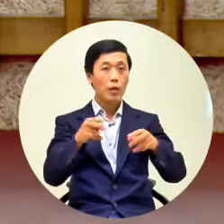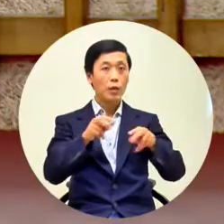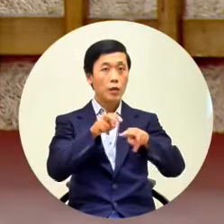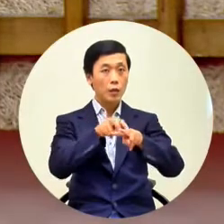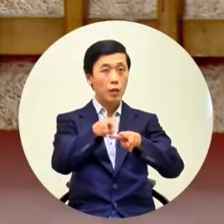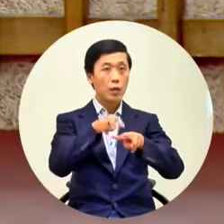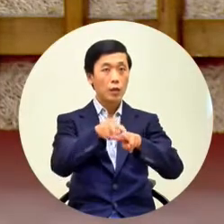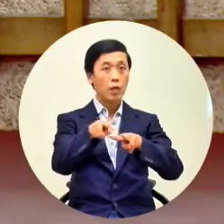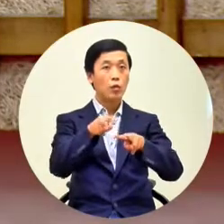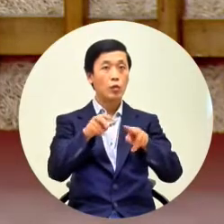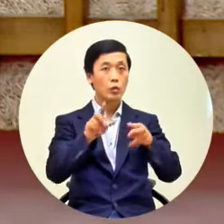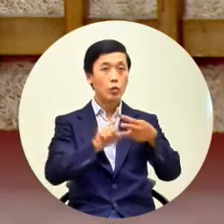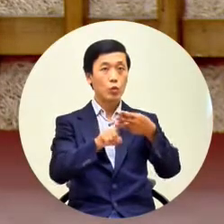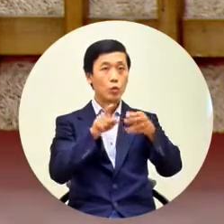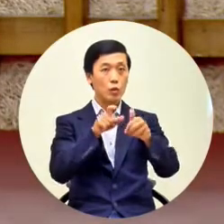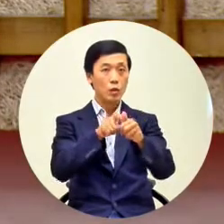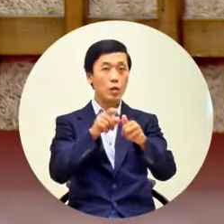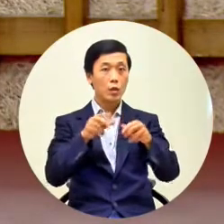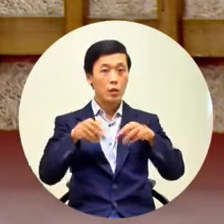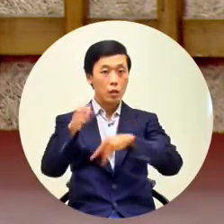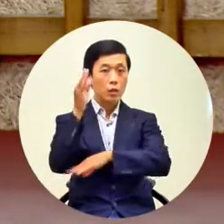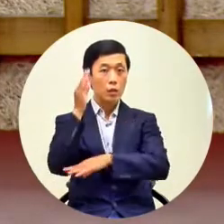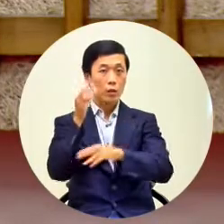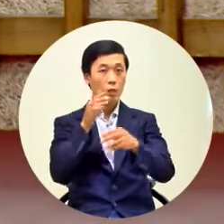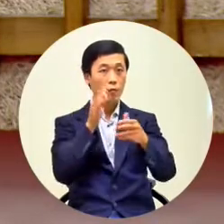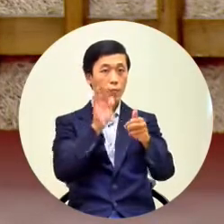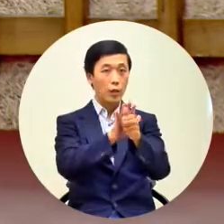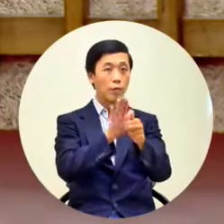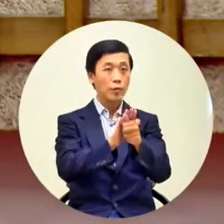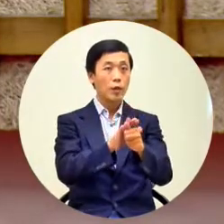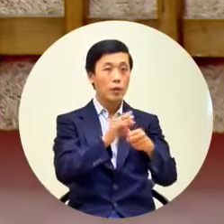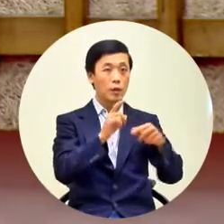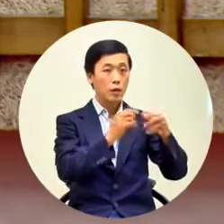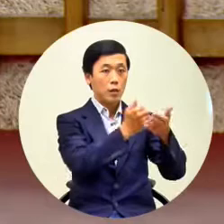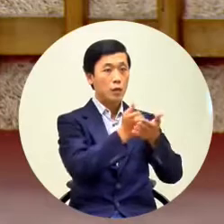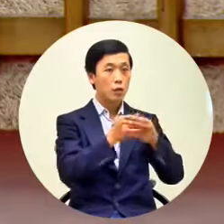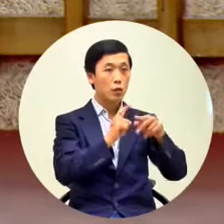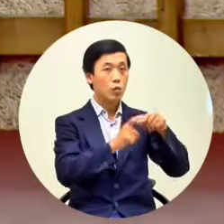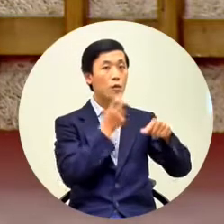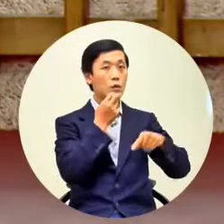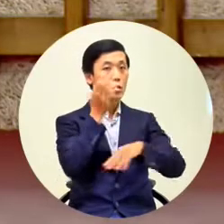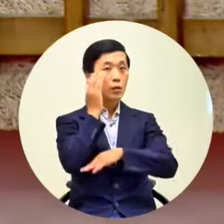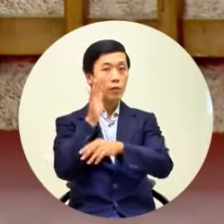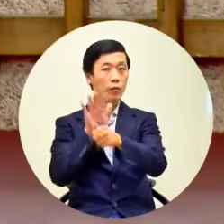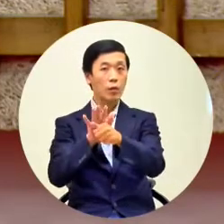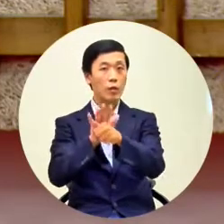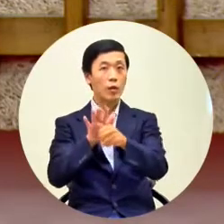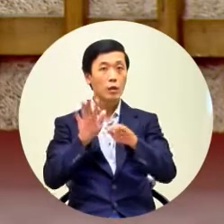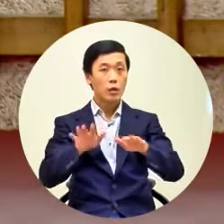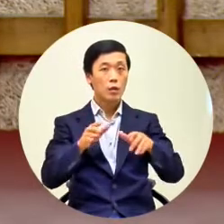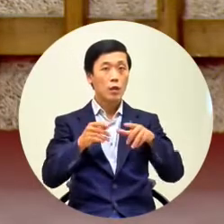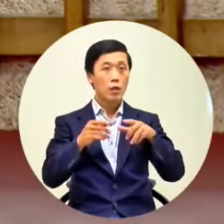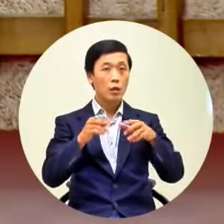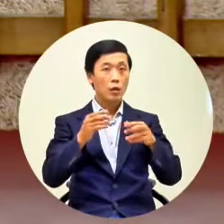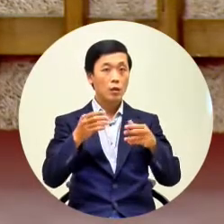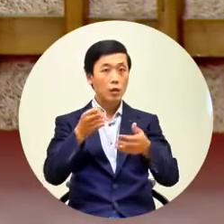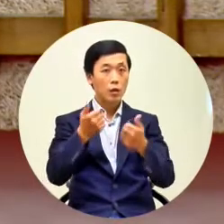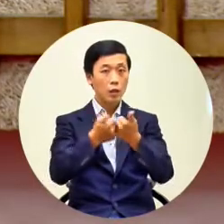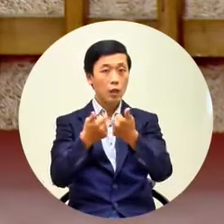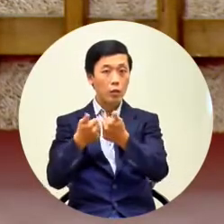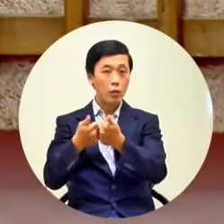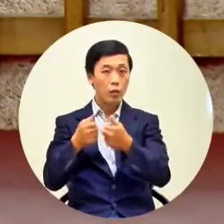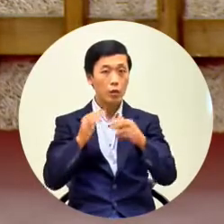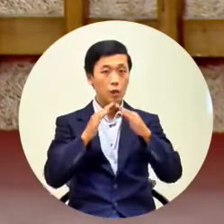手段请中央来做协助。那这部分我知道说现在已经开过第四次的这个都审